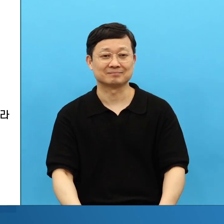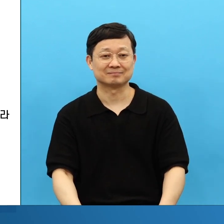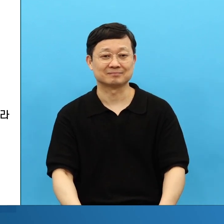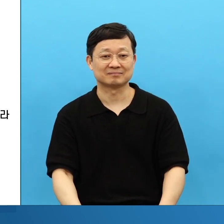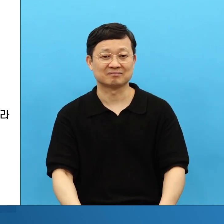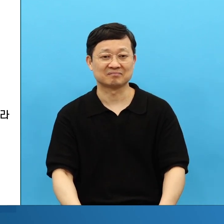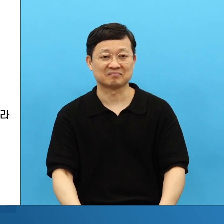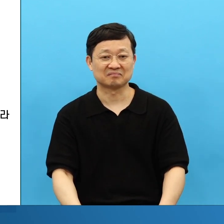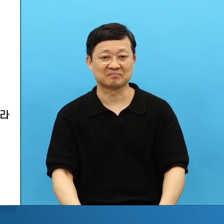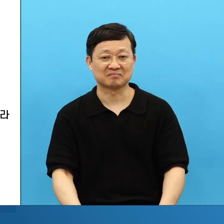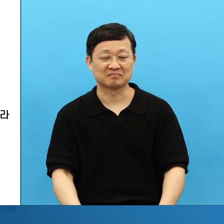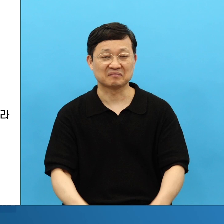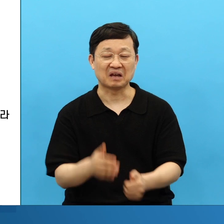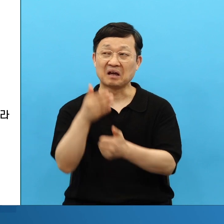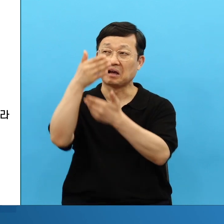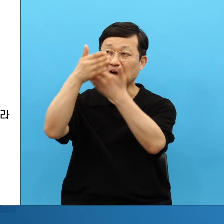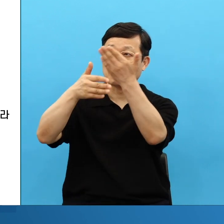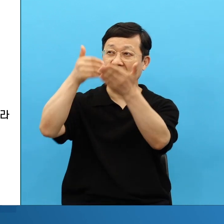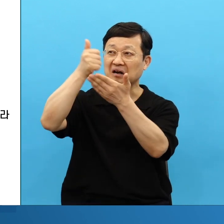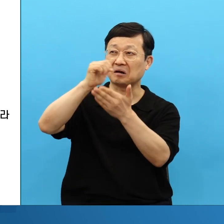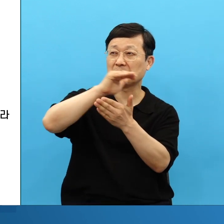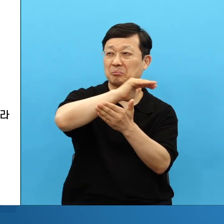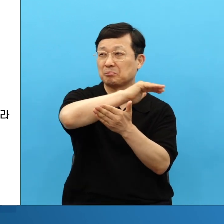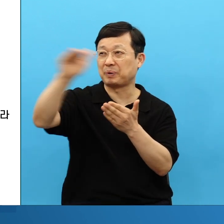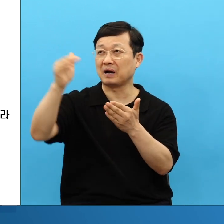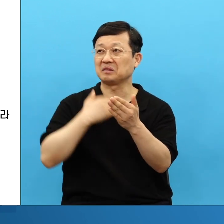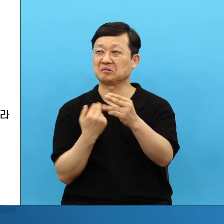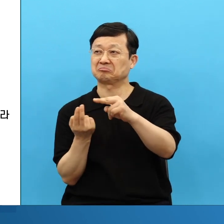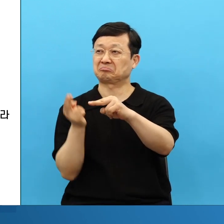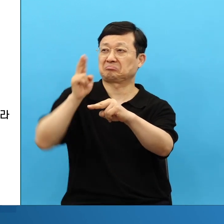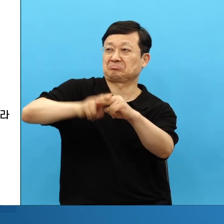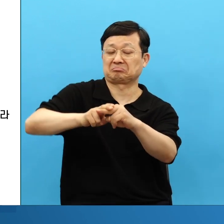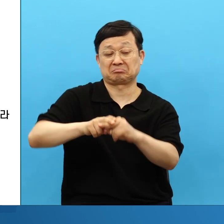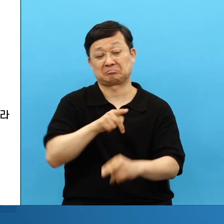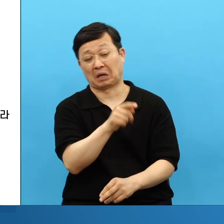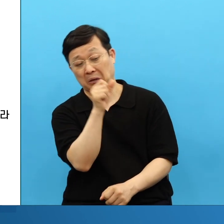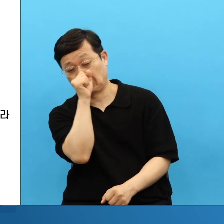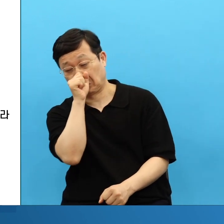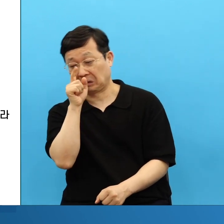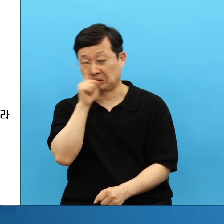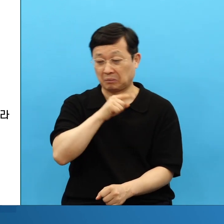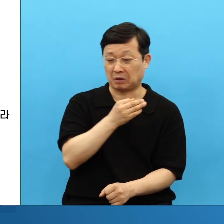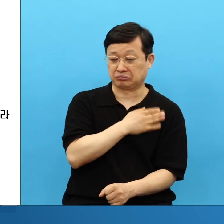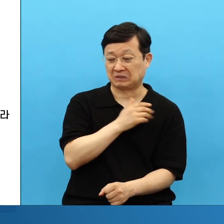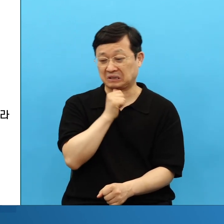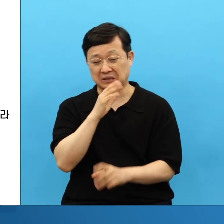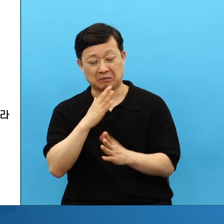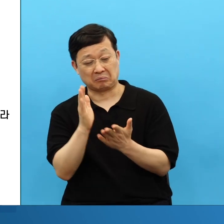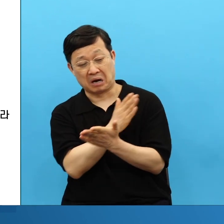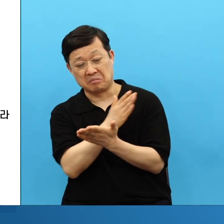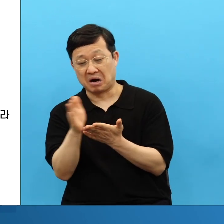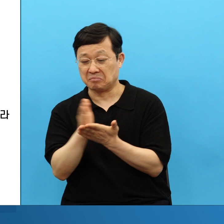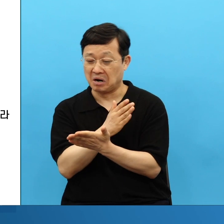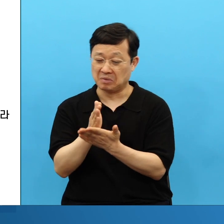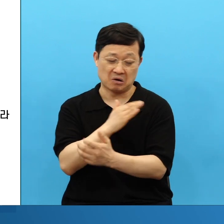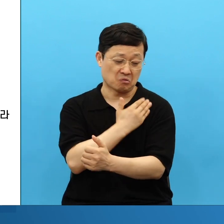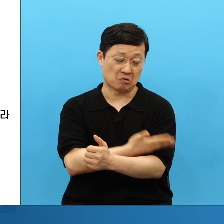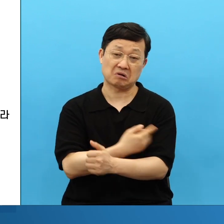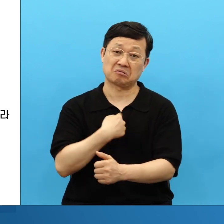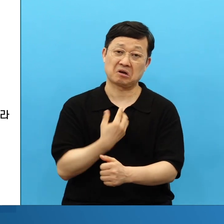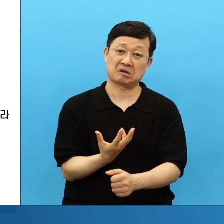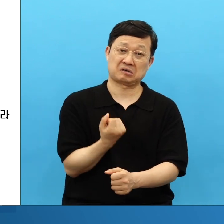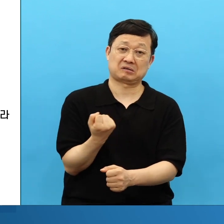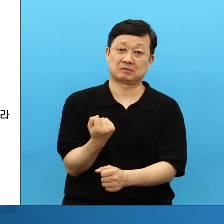선악을 알 줄 하나님 자리에 앉습니다. 지가 판단 다 합니다. 저 좋은 사람, 나쁜 사람, 부자, 가난한 자. 우리에게 그런 권한을 주신 게